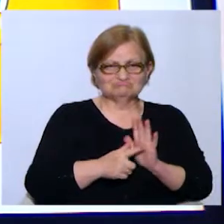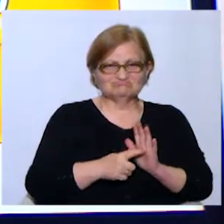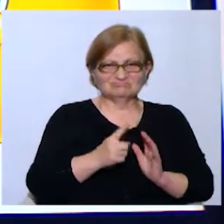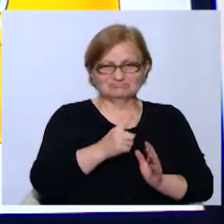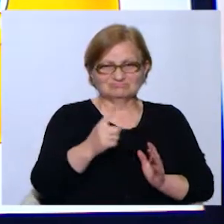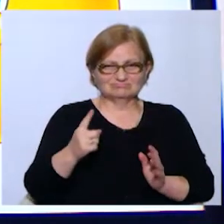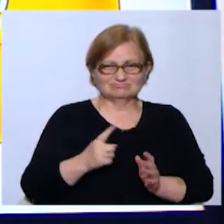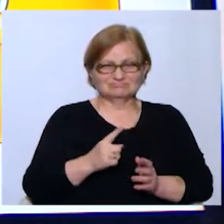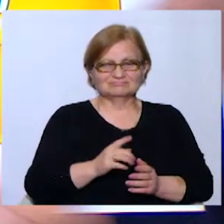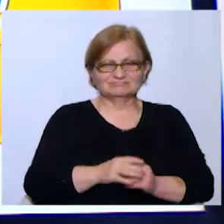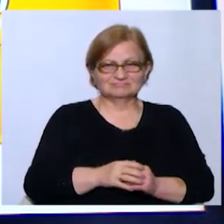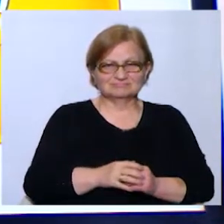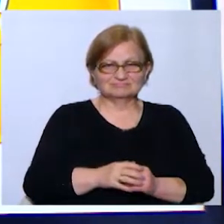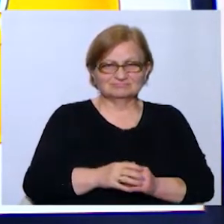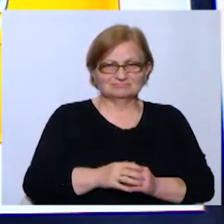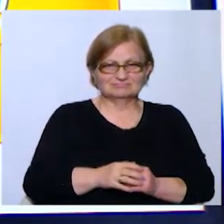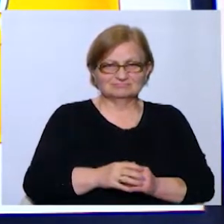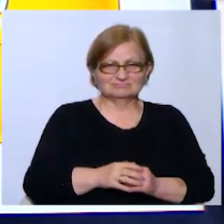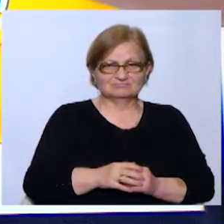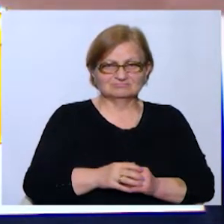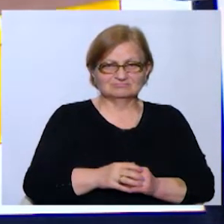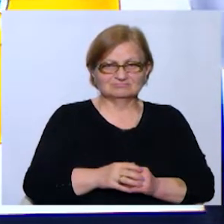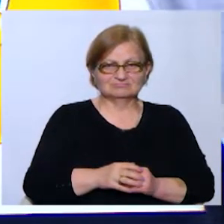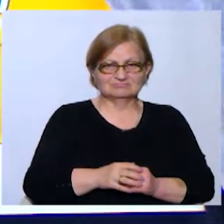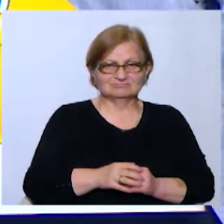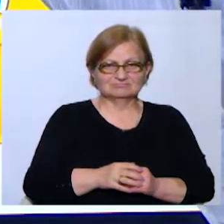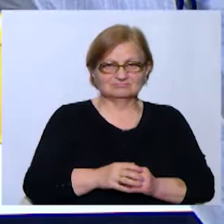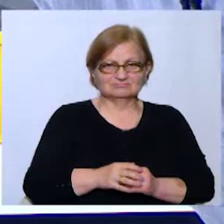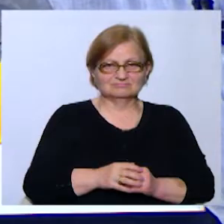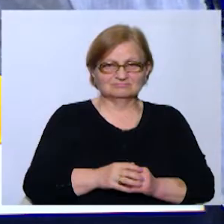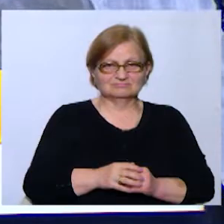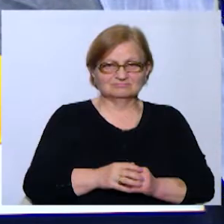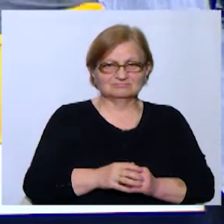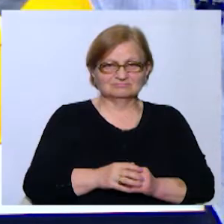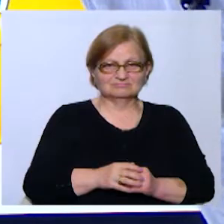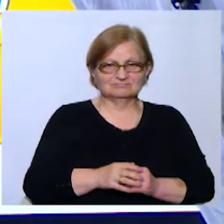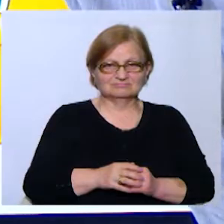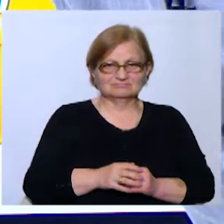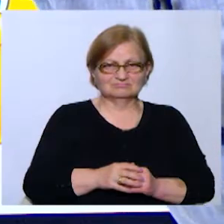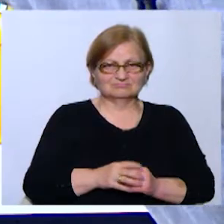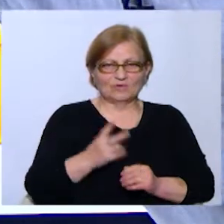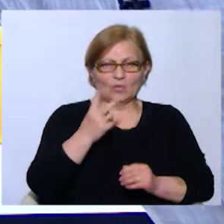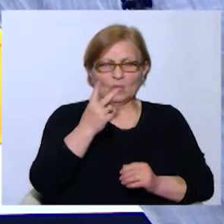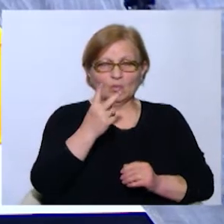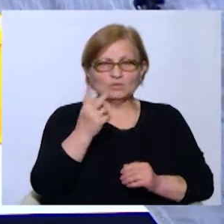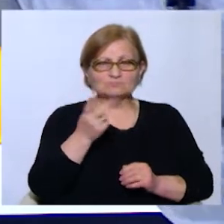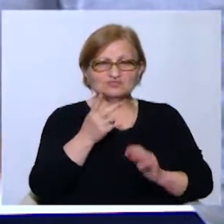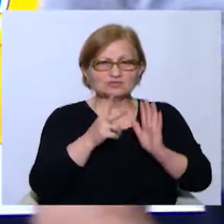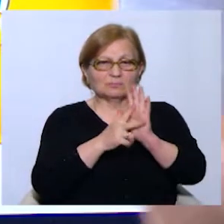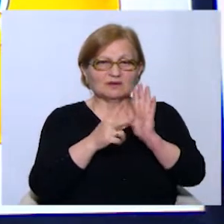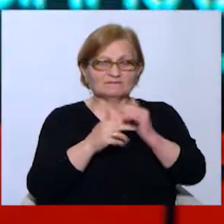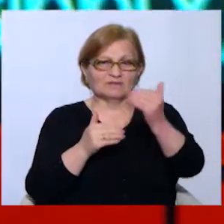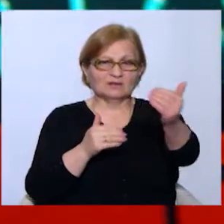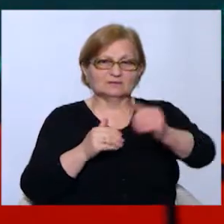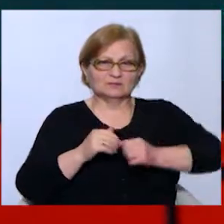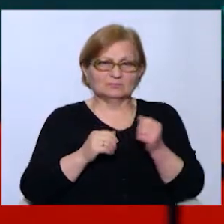7. ძალიან კარგი, მე რვიანისთვის 2 მჭირდება. აი ეს 2 მჭირდება. მისი